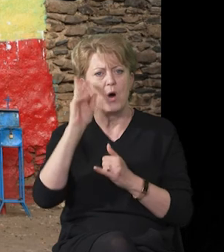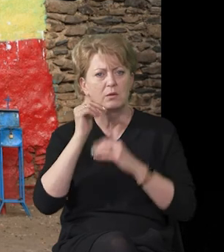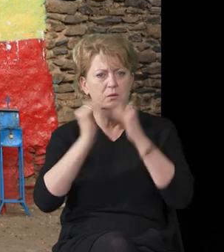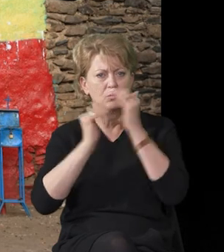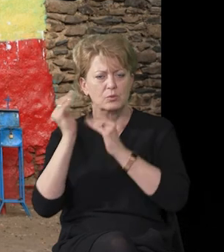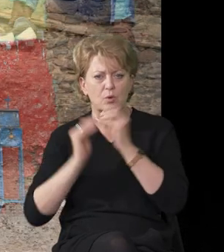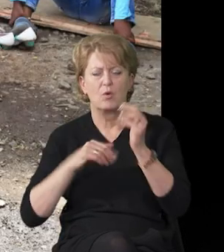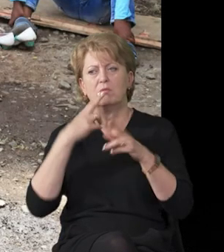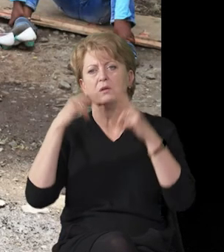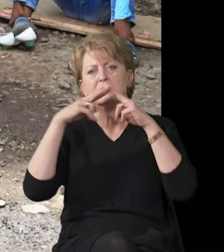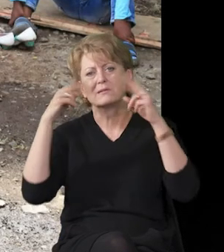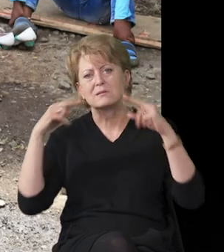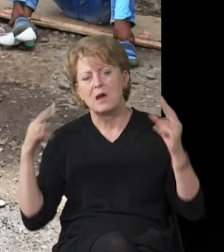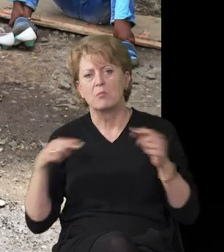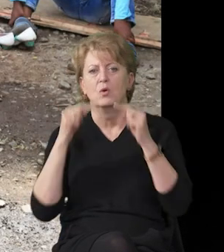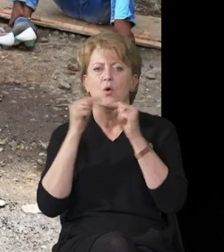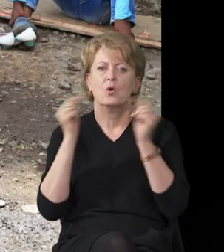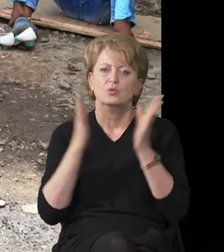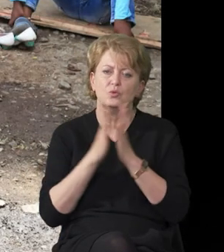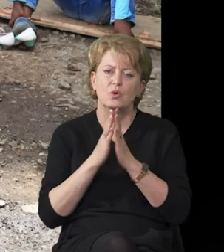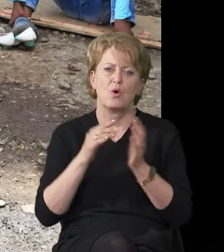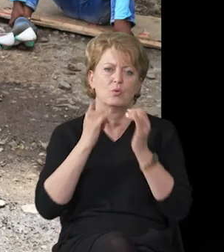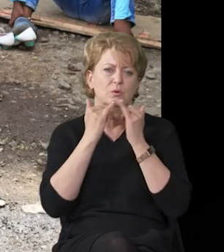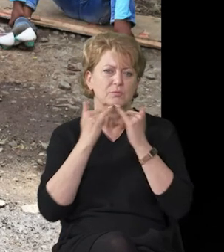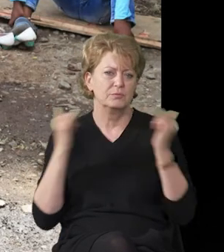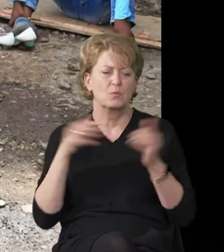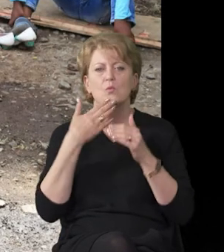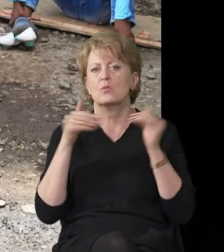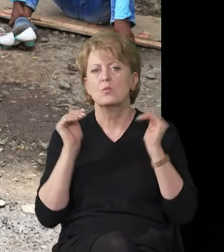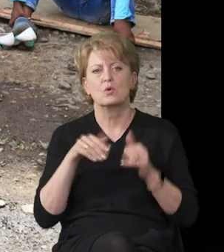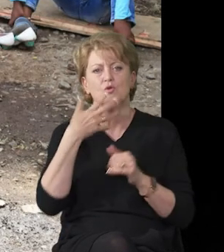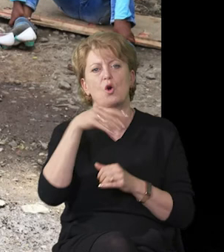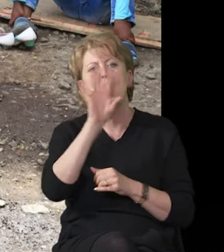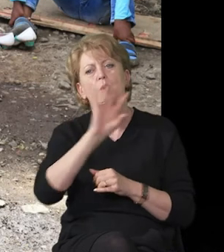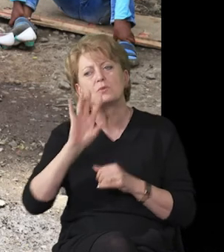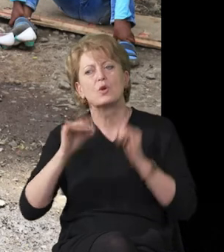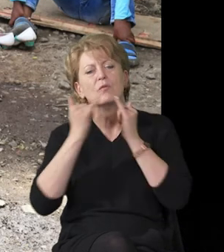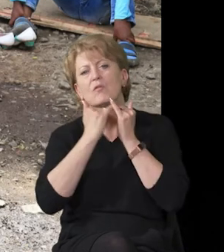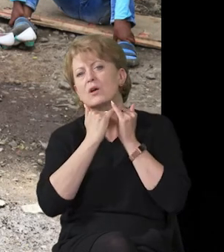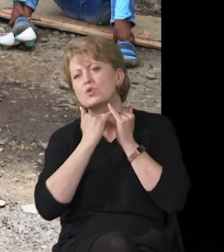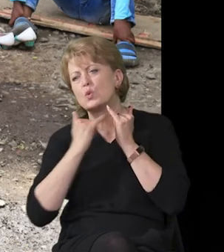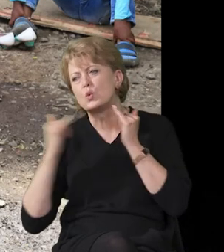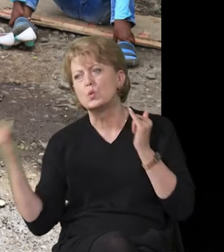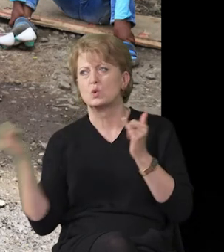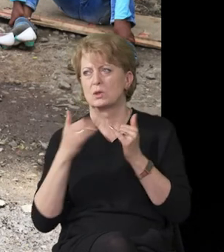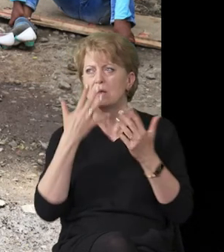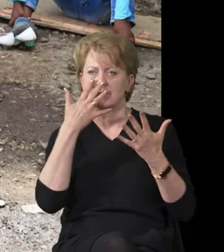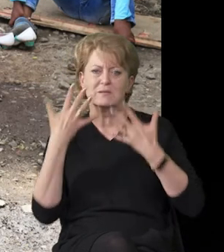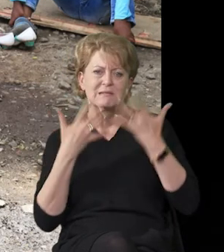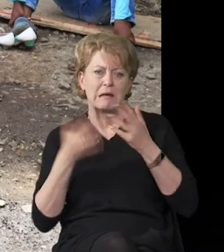także różnego rodzaju kościoły. Można także poobserwować jakieś scenki uliczne, bo jak w całej Afryce bardzo